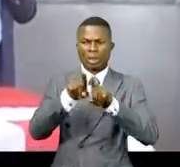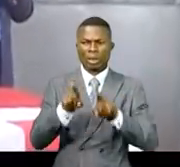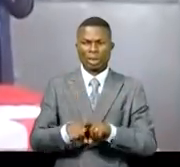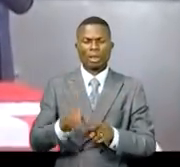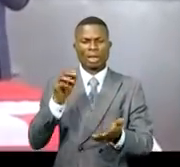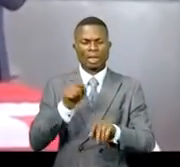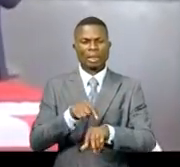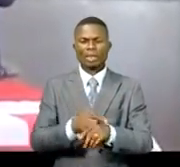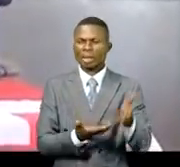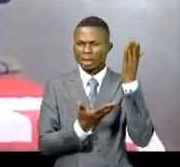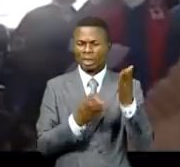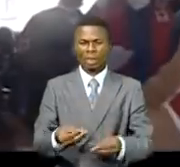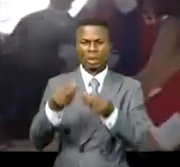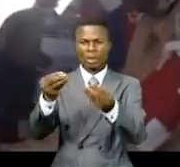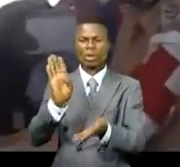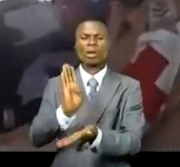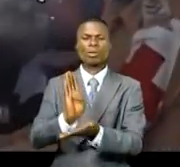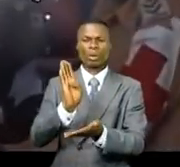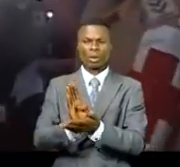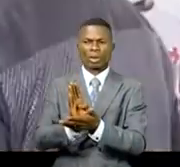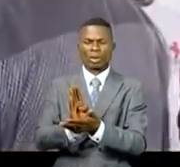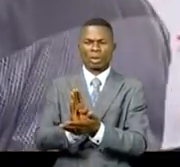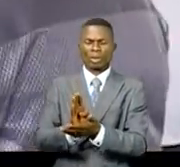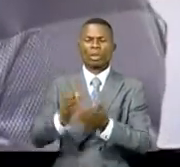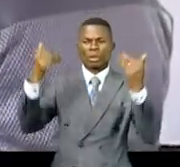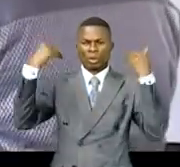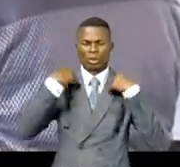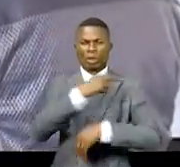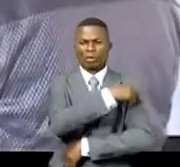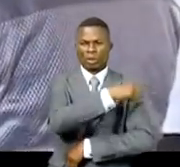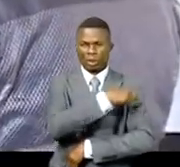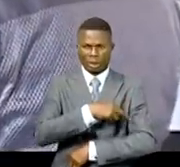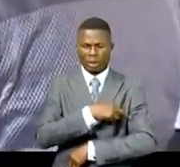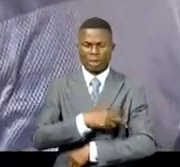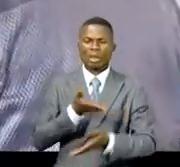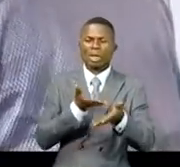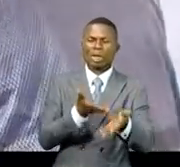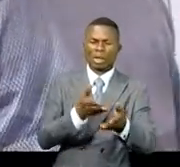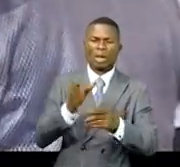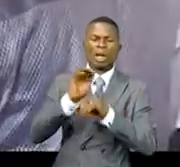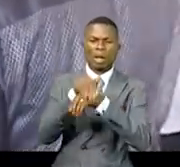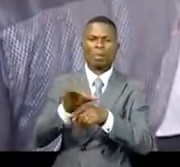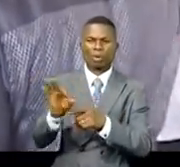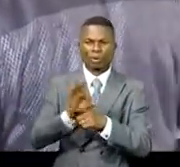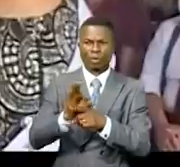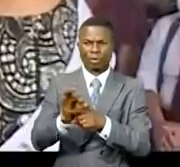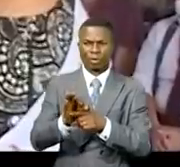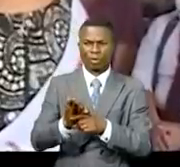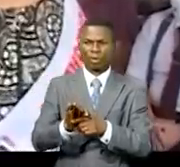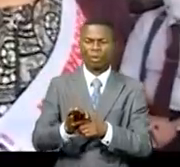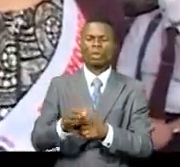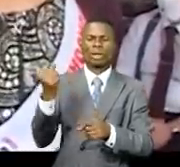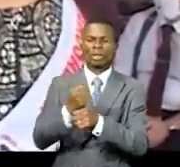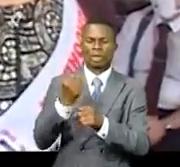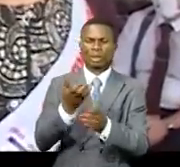temps fort, c'est la remise de brevets par les cadres de la Croix-Rouge aux secouristes qui ont suivi la formation de secouristes